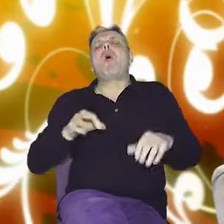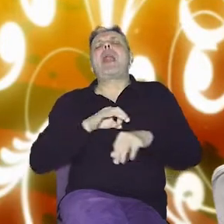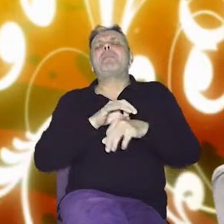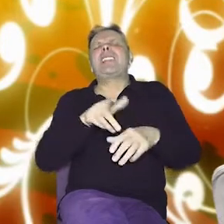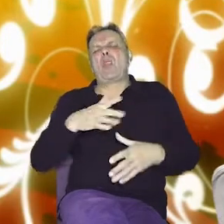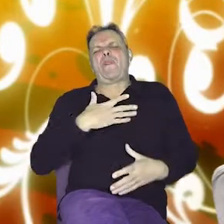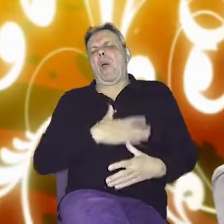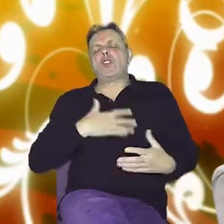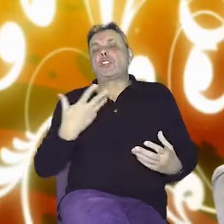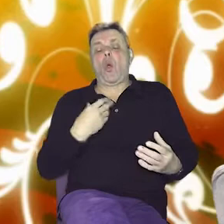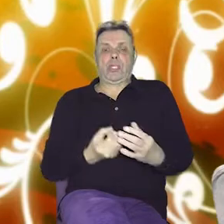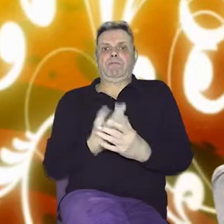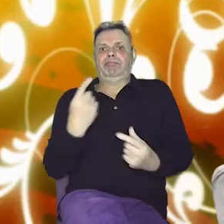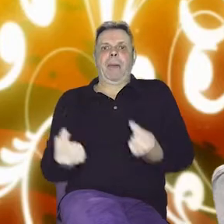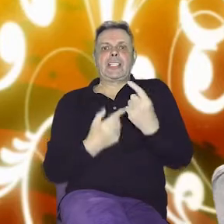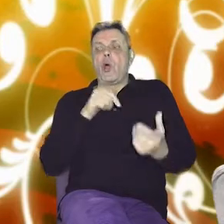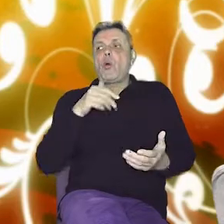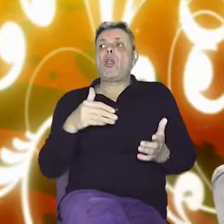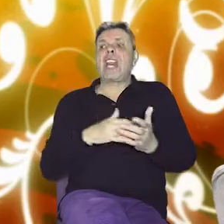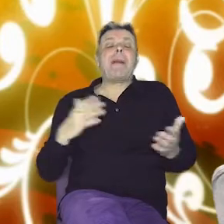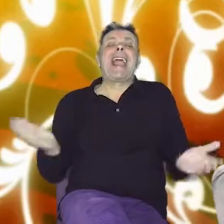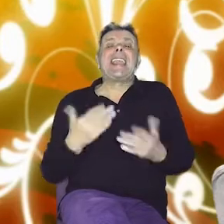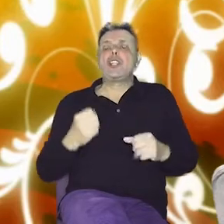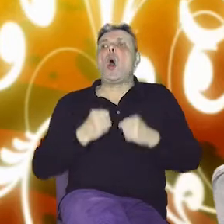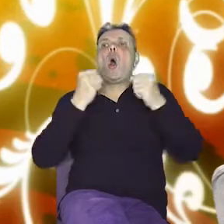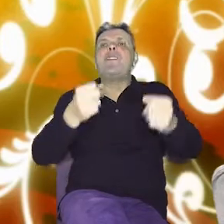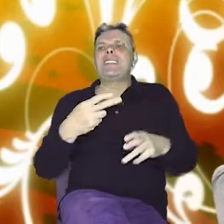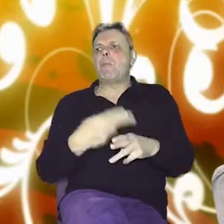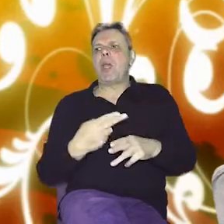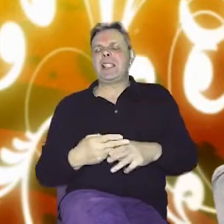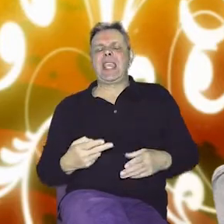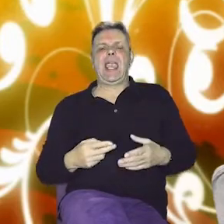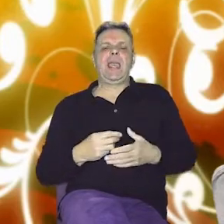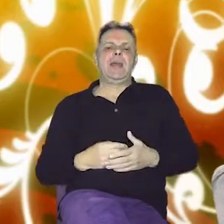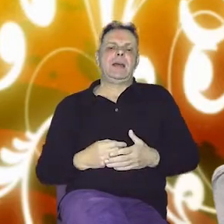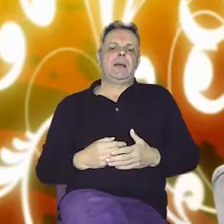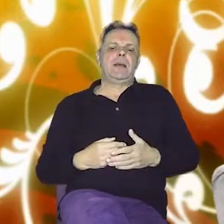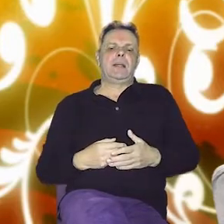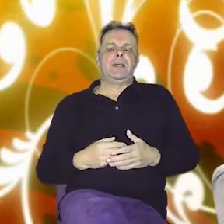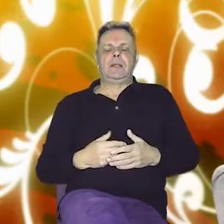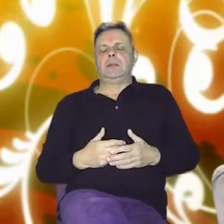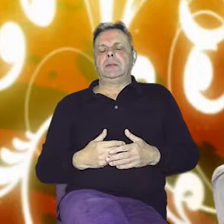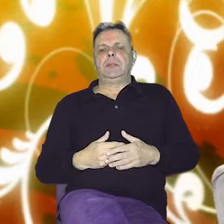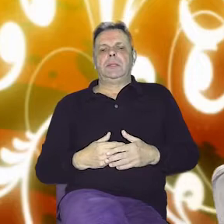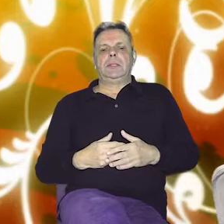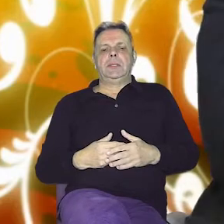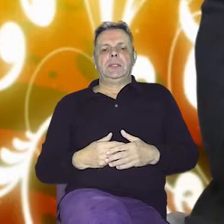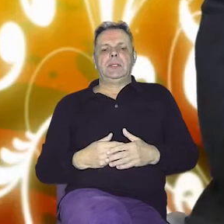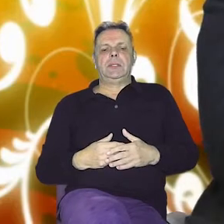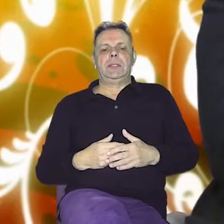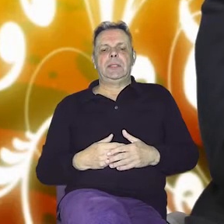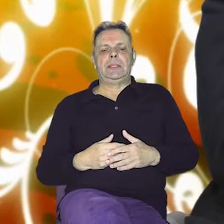užas koji je nastao i koji treba hitno odvesti bolesnike na prava mjesta.